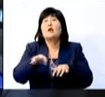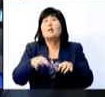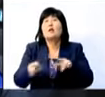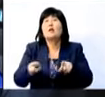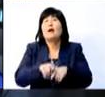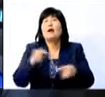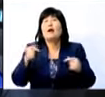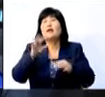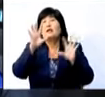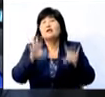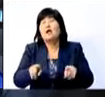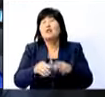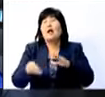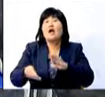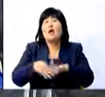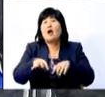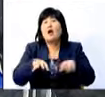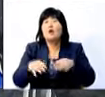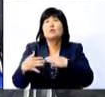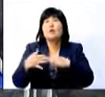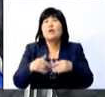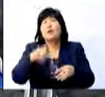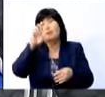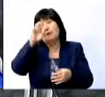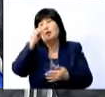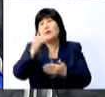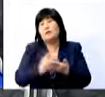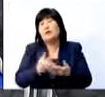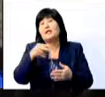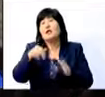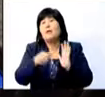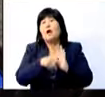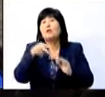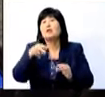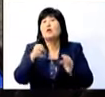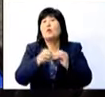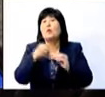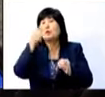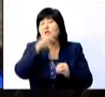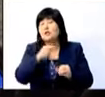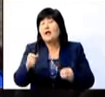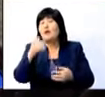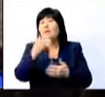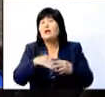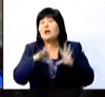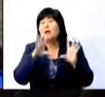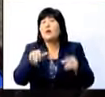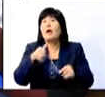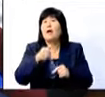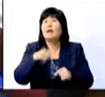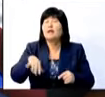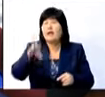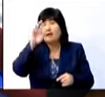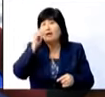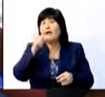заң қабылдап, коррупция мен күрестің мемлекеттік бағдарламасын түзген. 2006-2010 жылдарға арналған бағдарлама бойынша алдымен ел